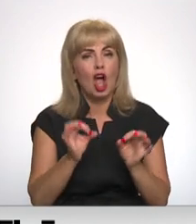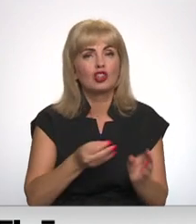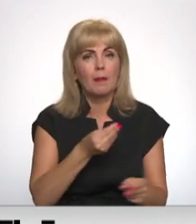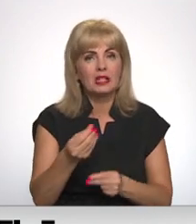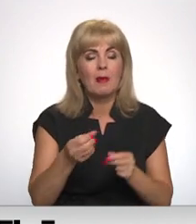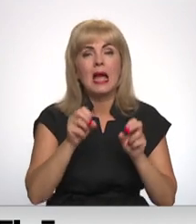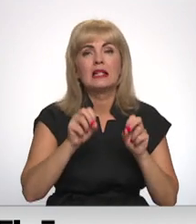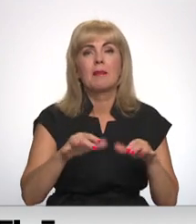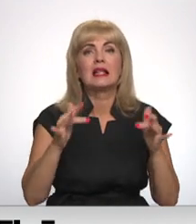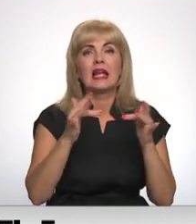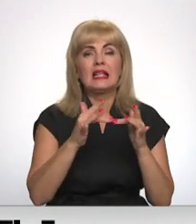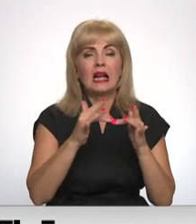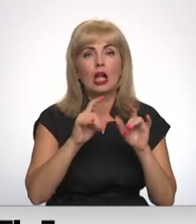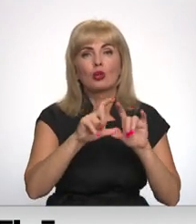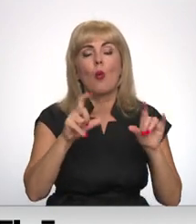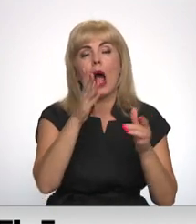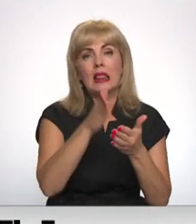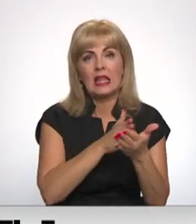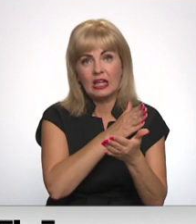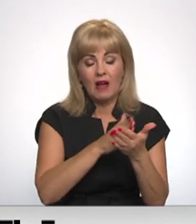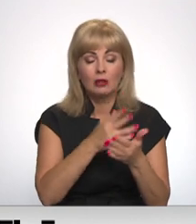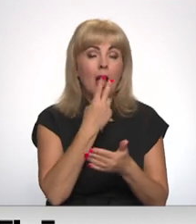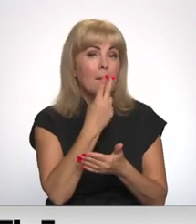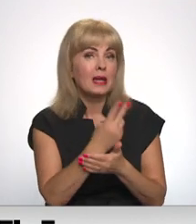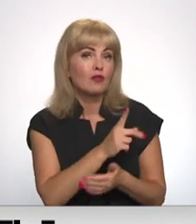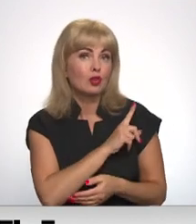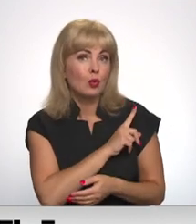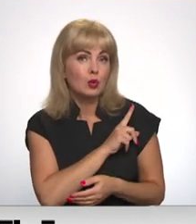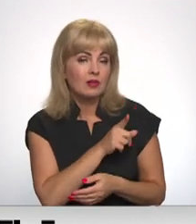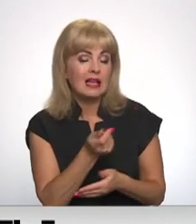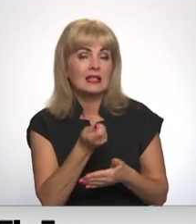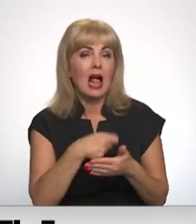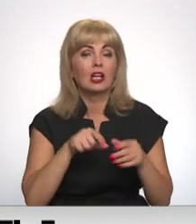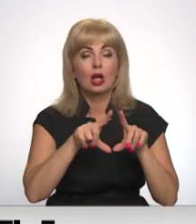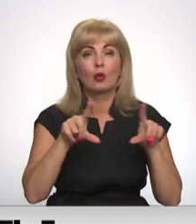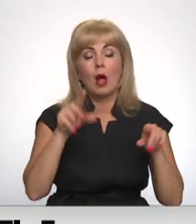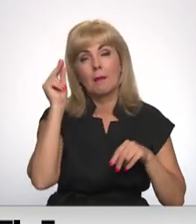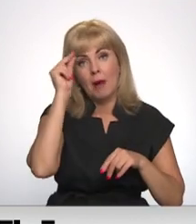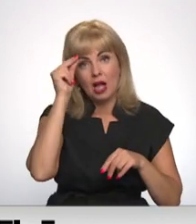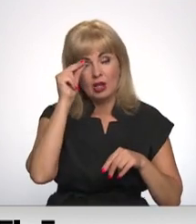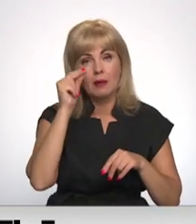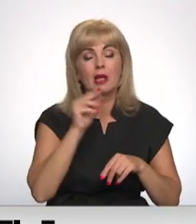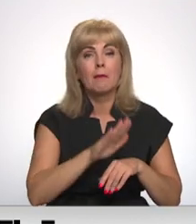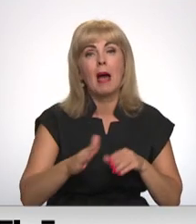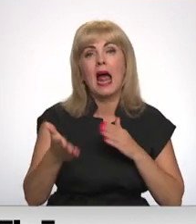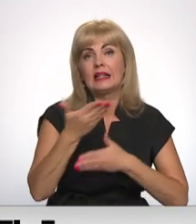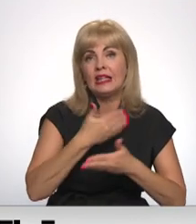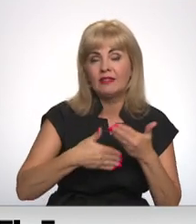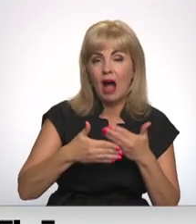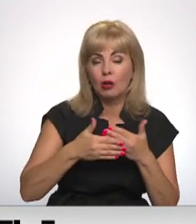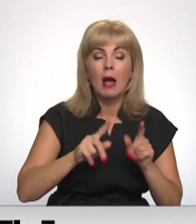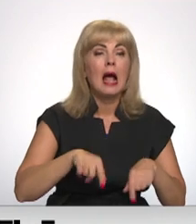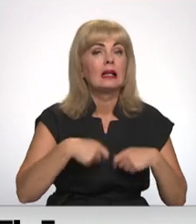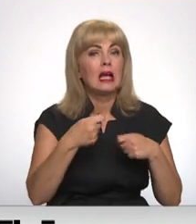specializēto internātskolu likvidēs. Vai, lai pievērstu uzmanību slēgtajai skolai, kurā mācījās bērni ar īpašām vajadzībām un